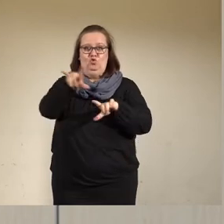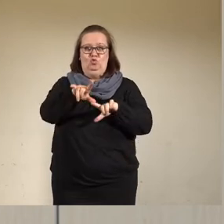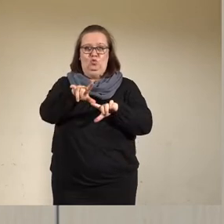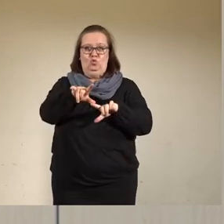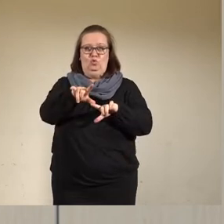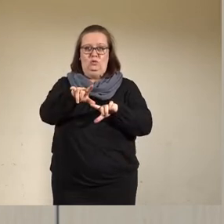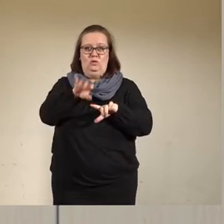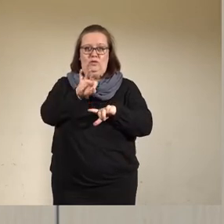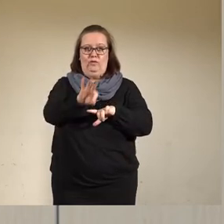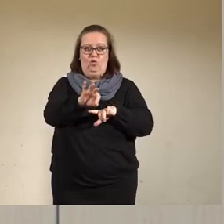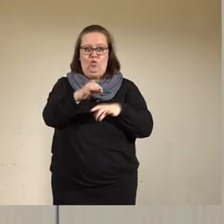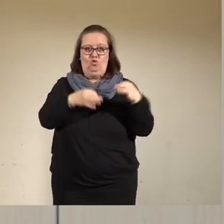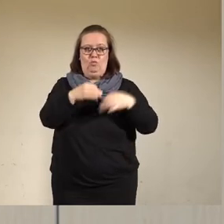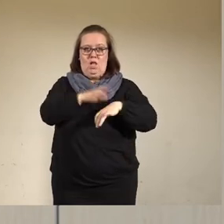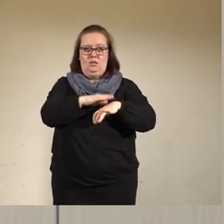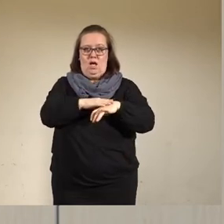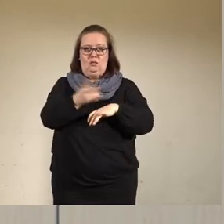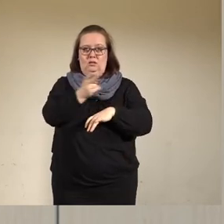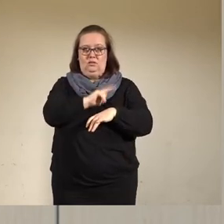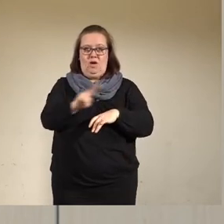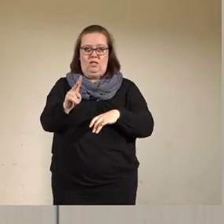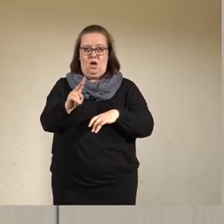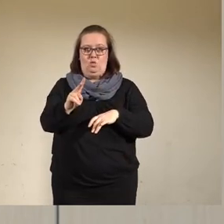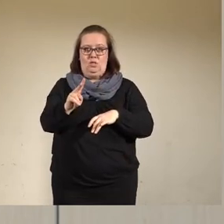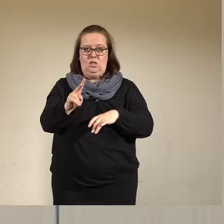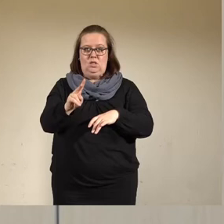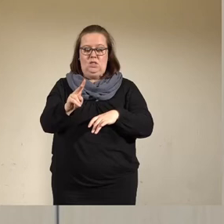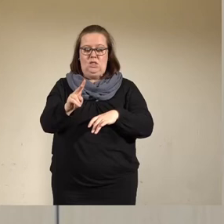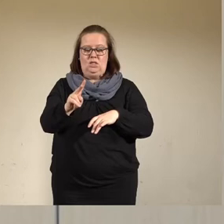für die Spielzeit